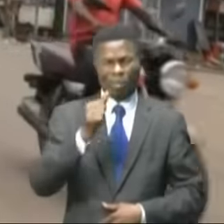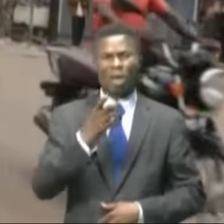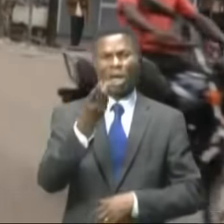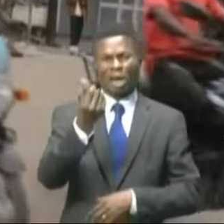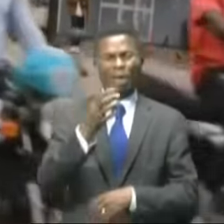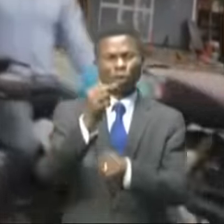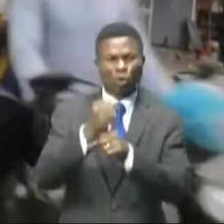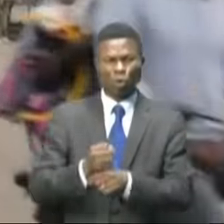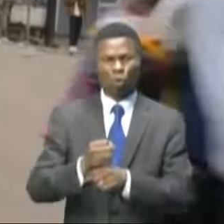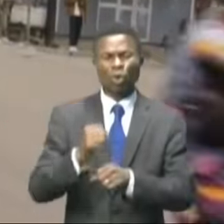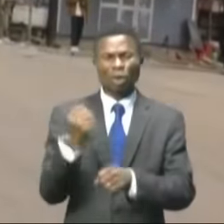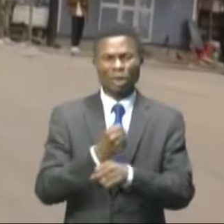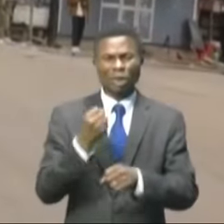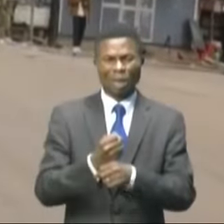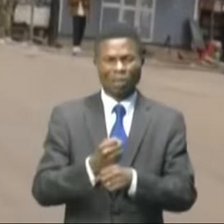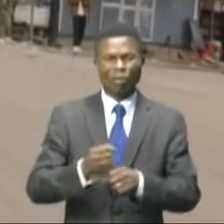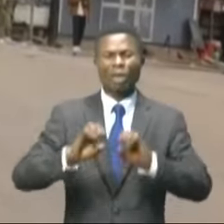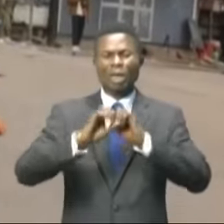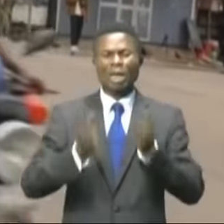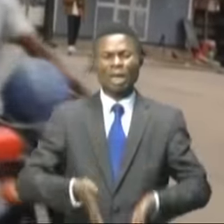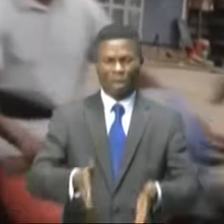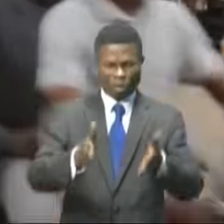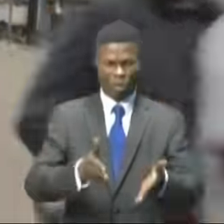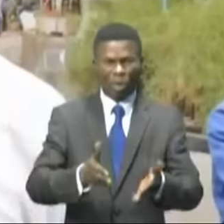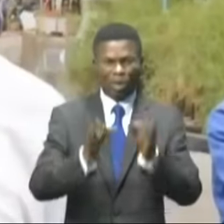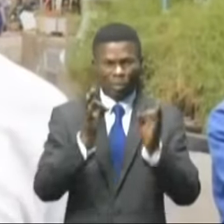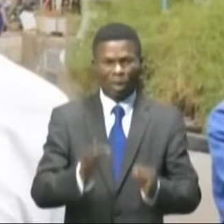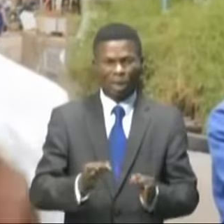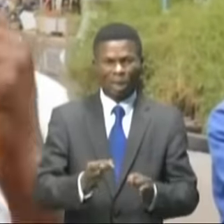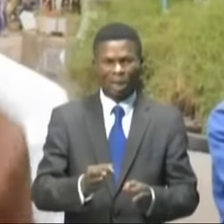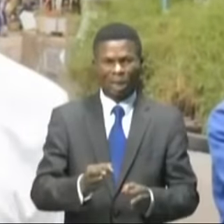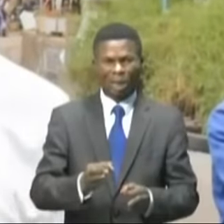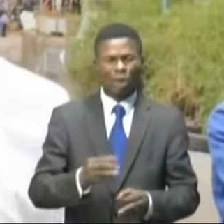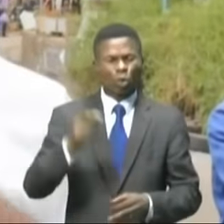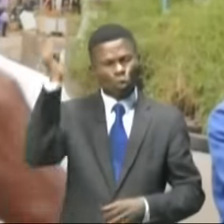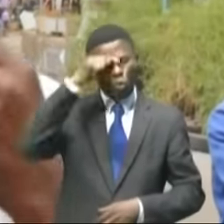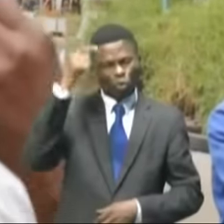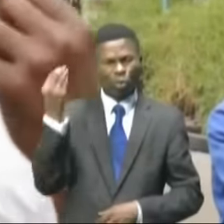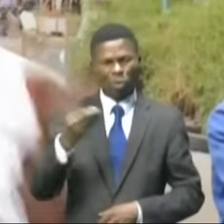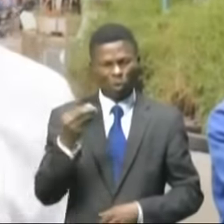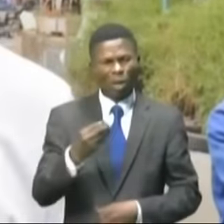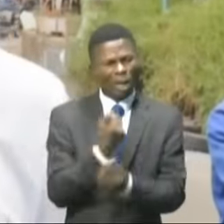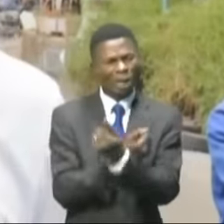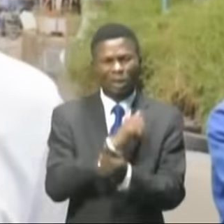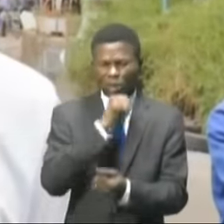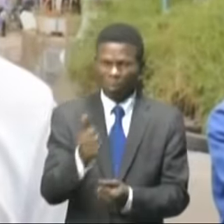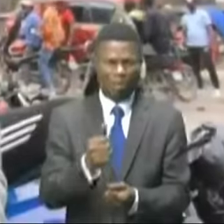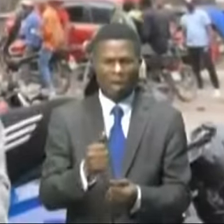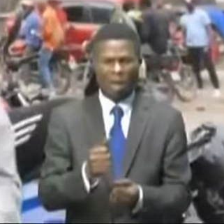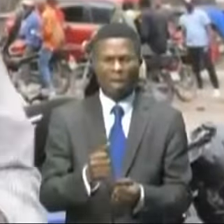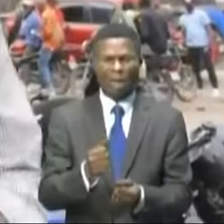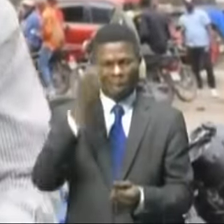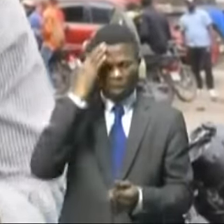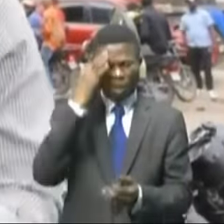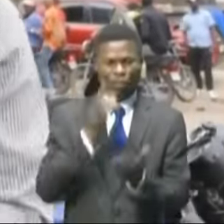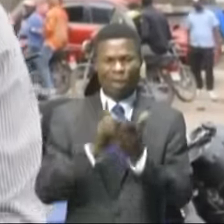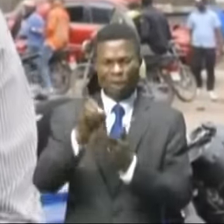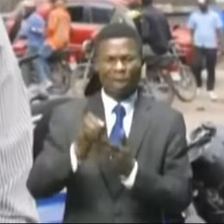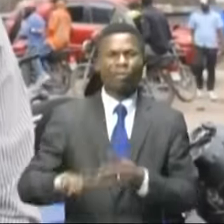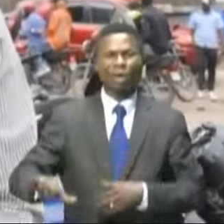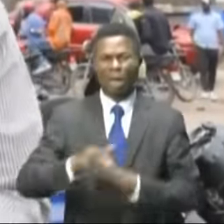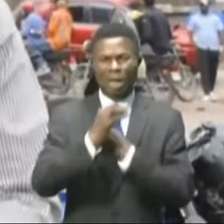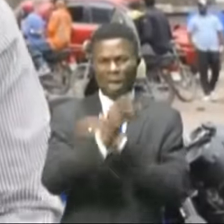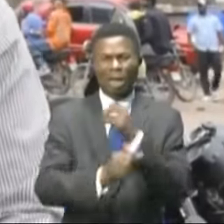ba régie des eaux, tout ça la misala y'a ba prince. Est-ce que y'a cause à la tête pour que tout ba ketozo bonisa, mo cannabiso. Nous